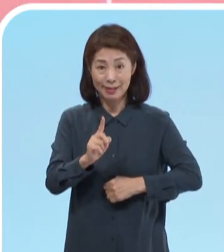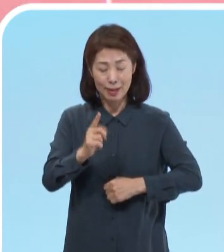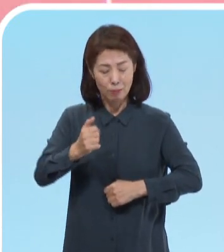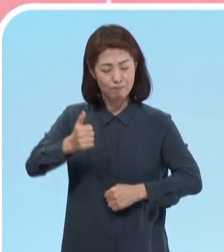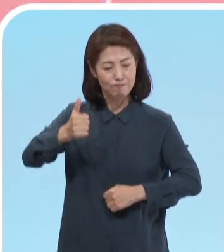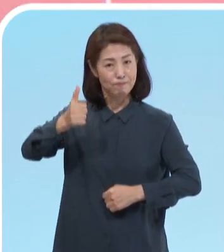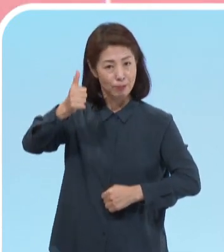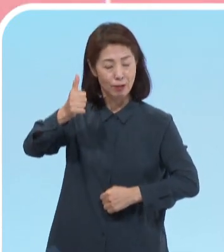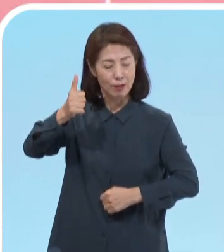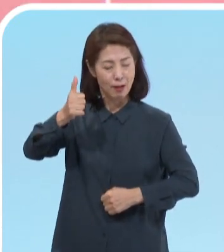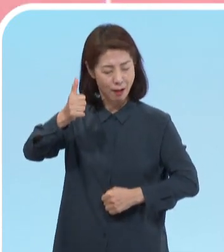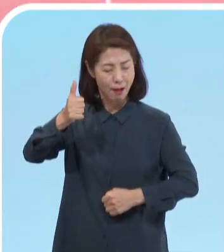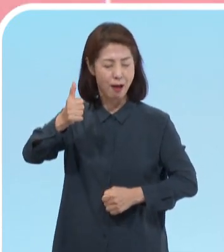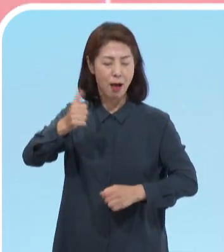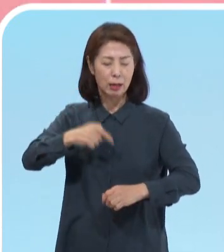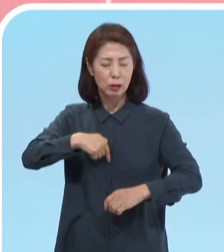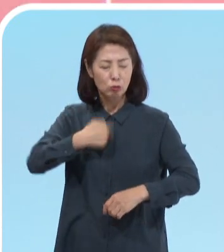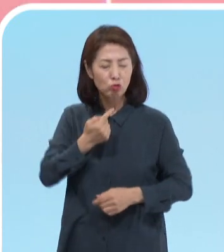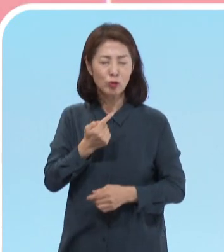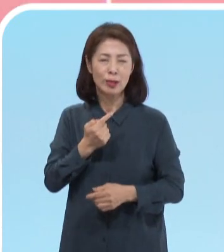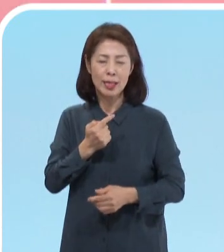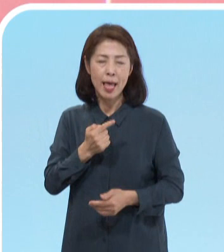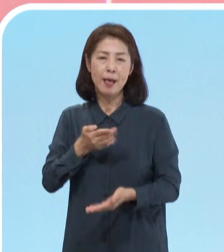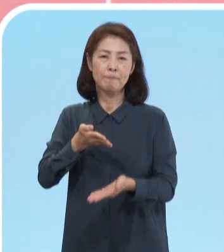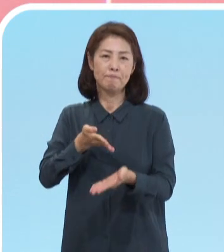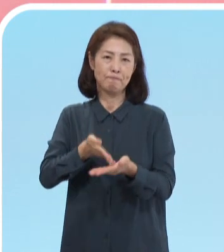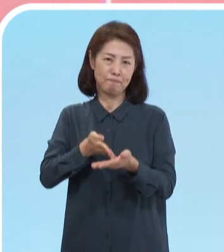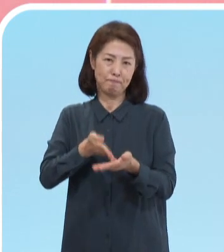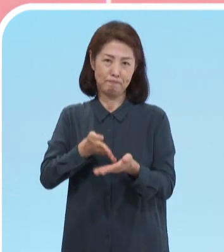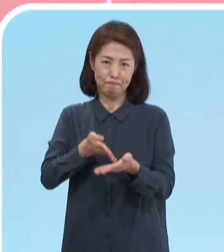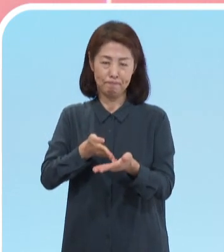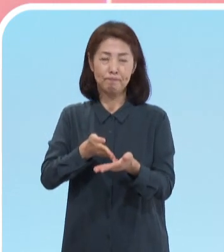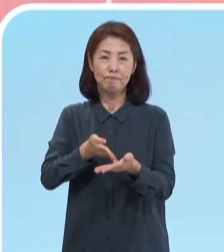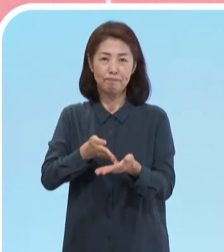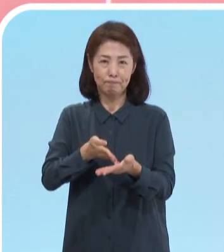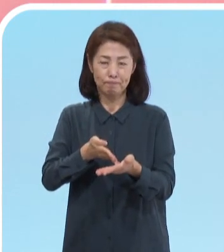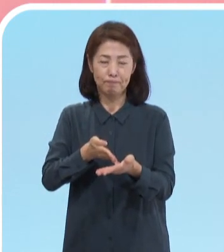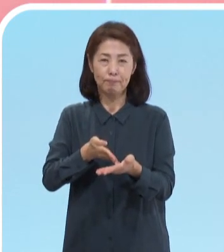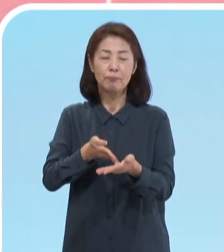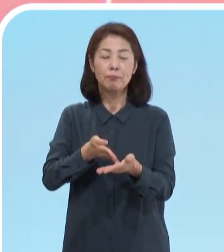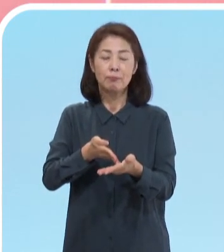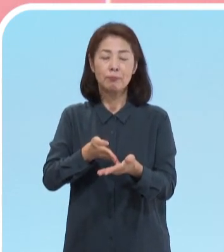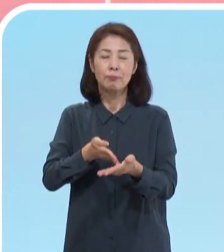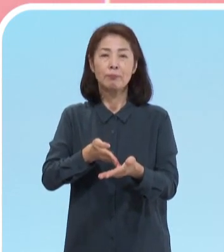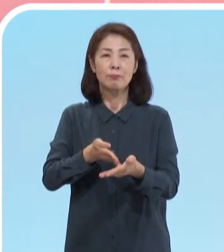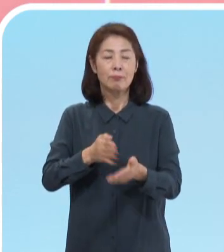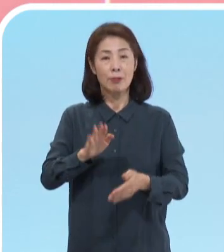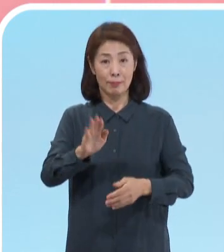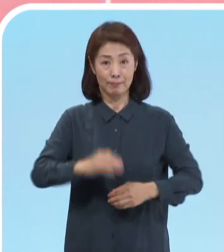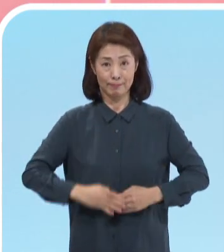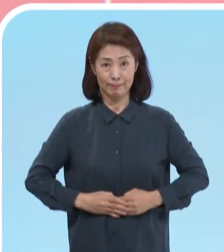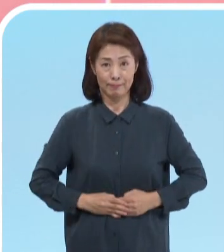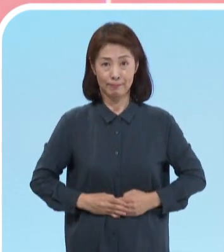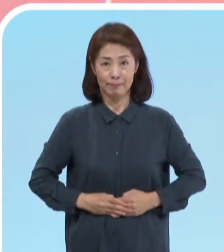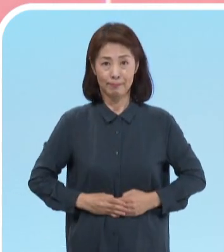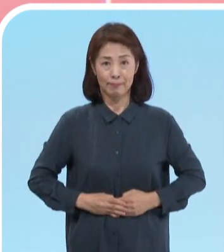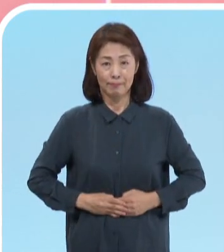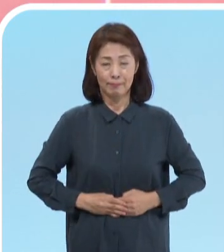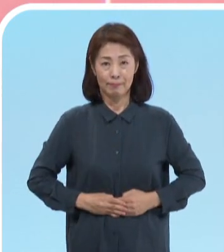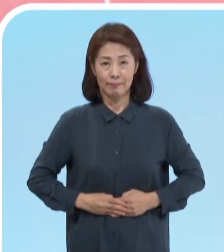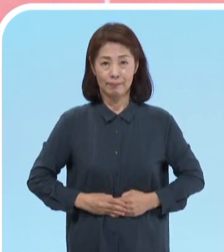行政トップの発言として知事自ら発信するというところもこの記者会見のポイントです。